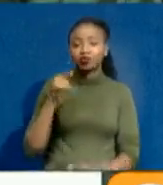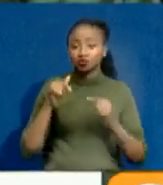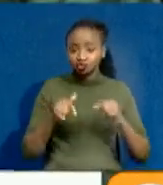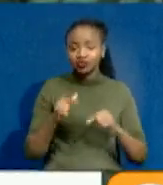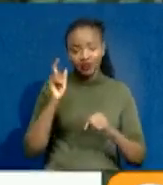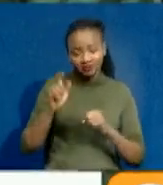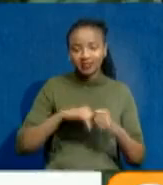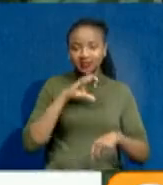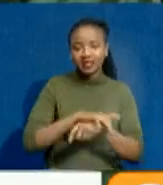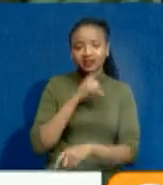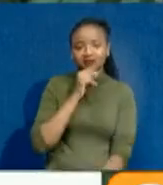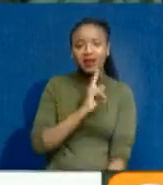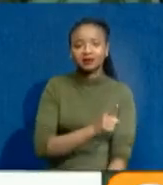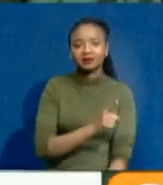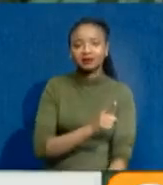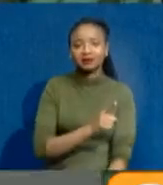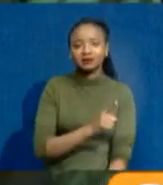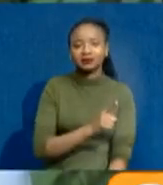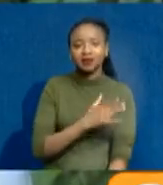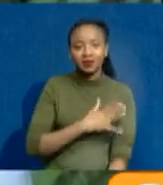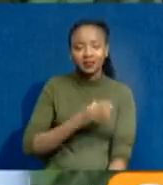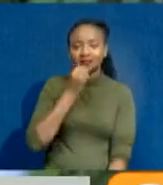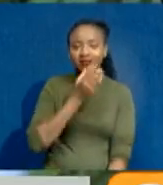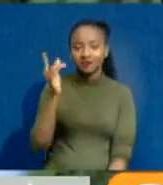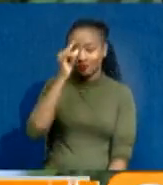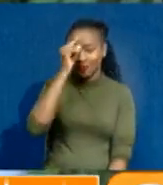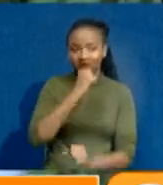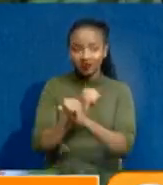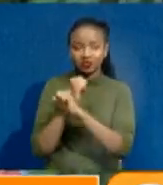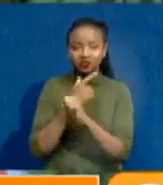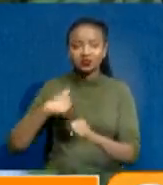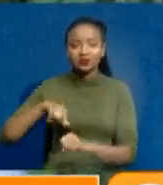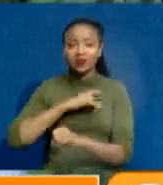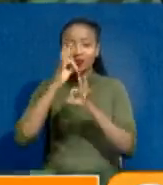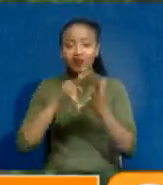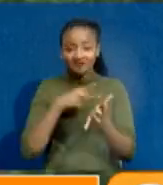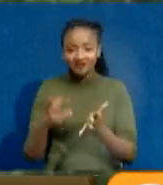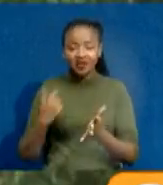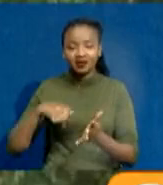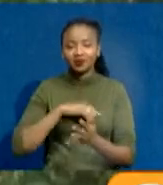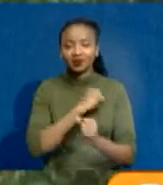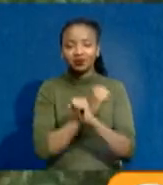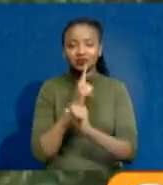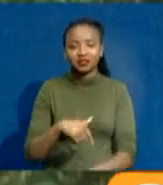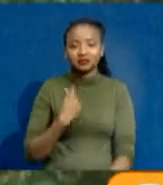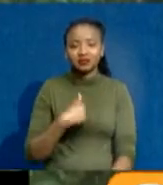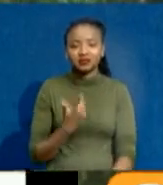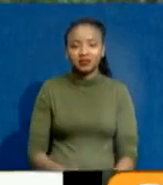bila kumchika. Na hayo machache, mwambie serikali itulinde, wakichito na kutulinda tutajilinda wewe.